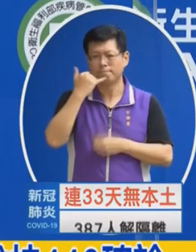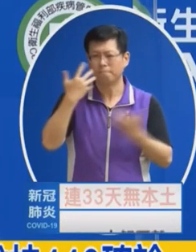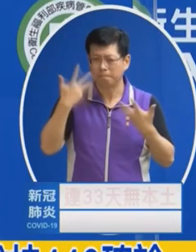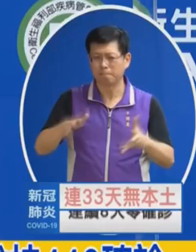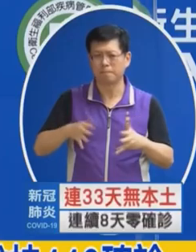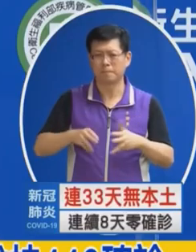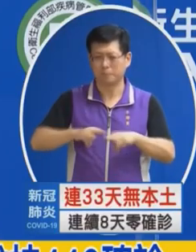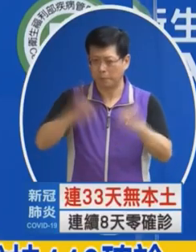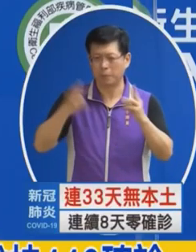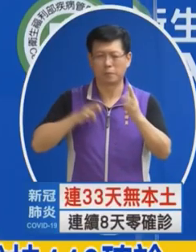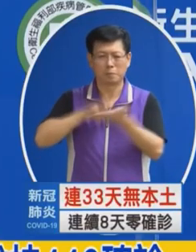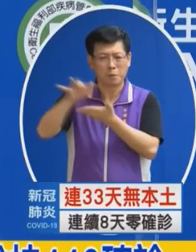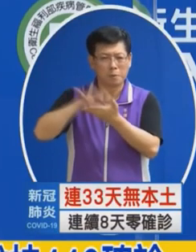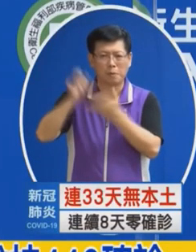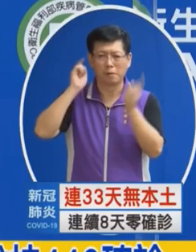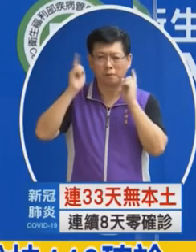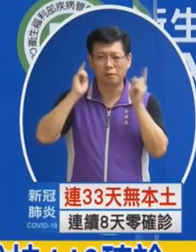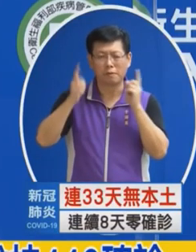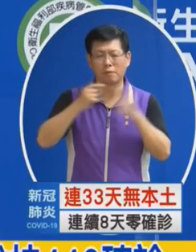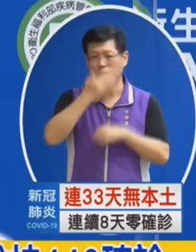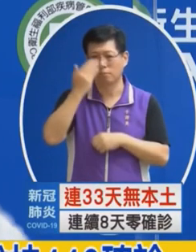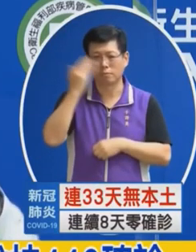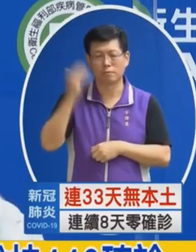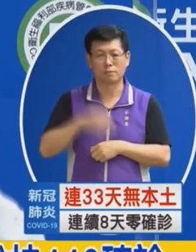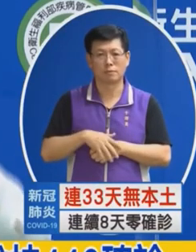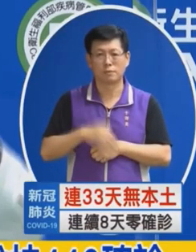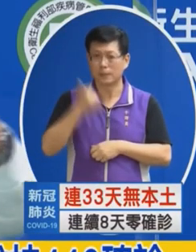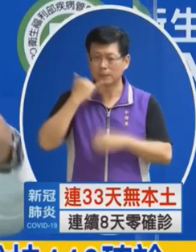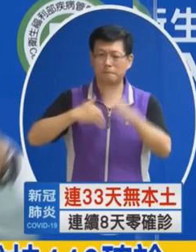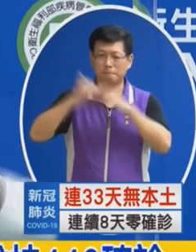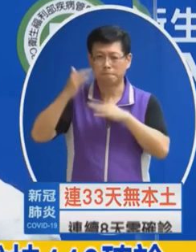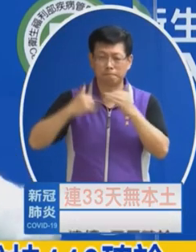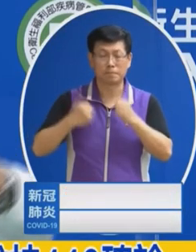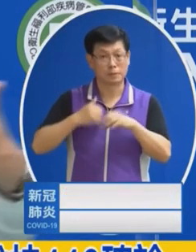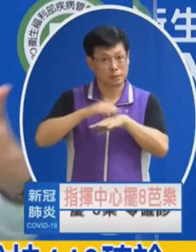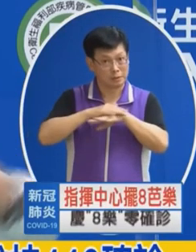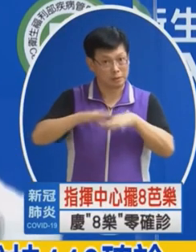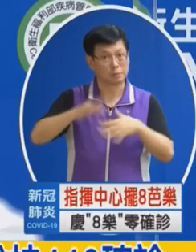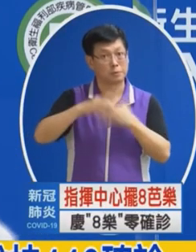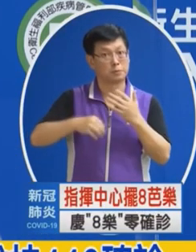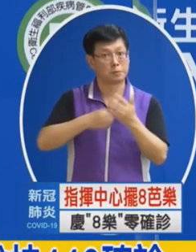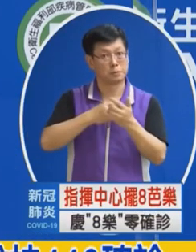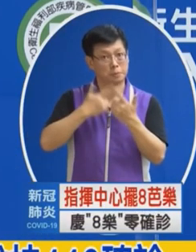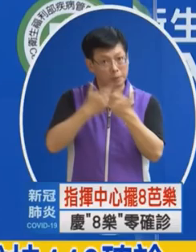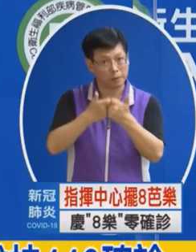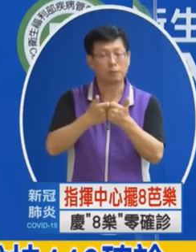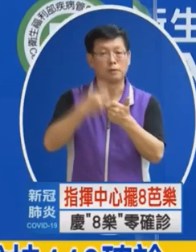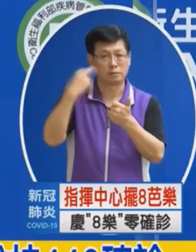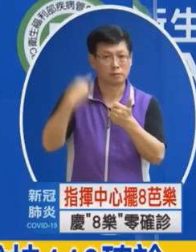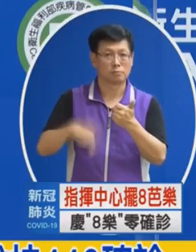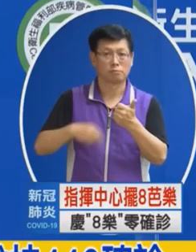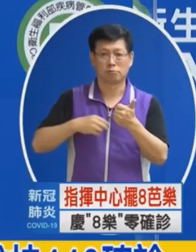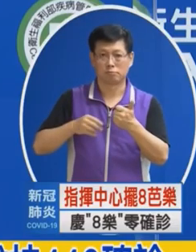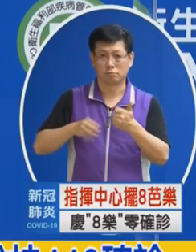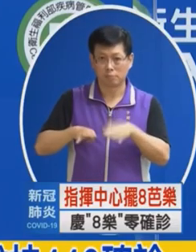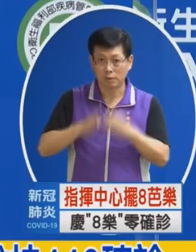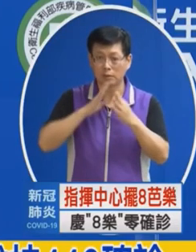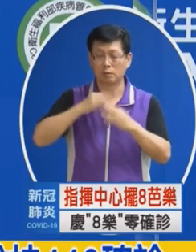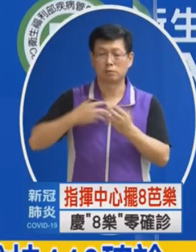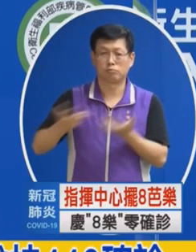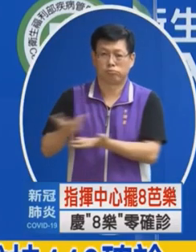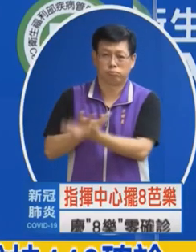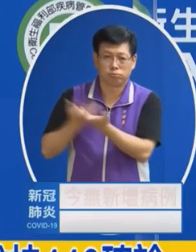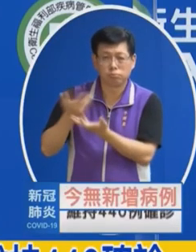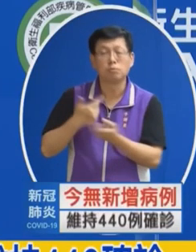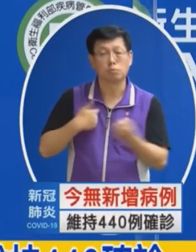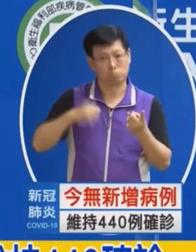旅游哈，都怎么样来做一个哈，互相在一个安全的范围里面，怎么样来做这样的一个流动？